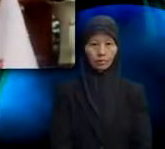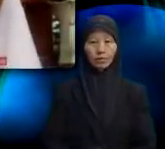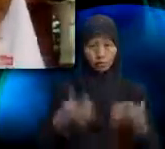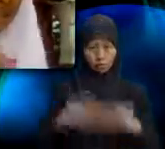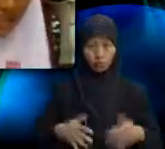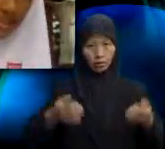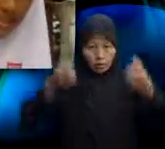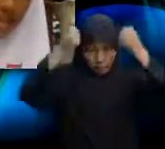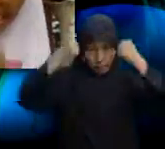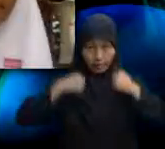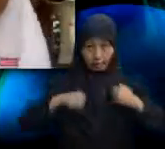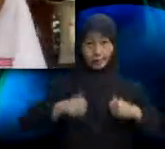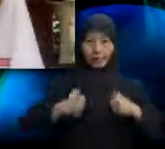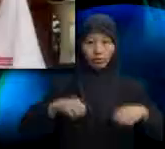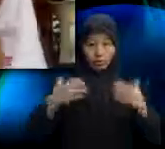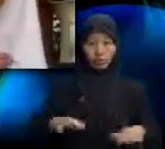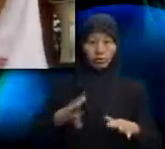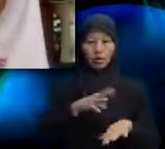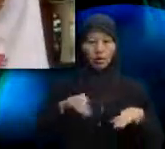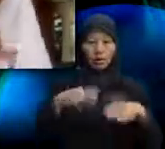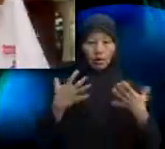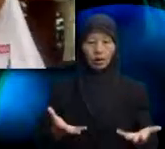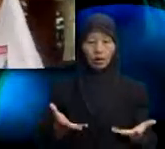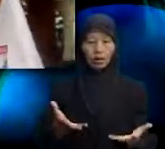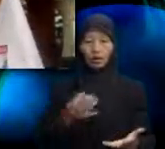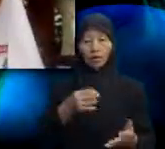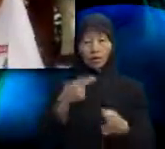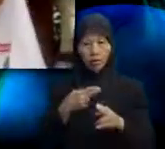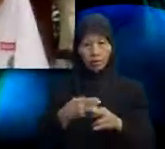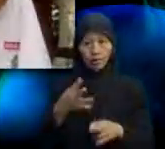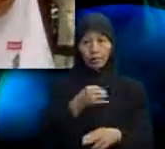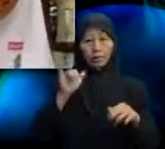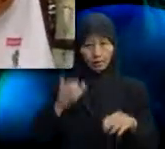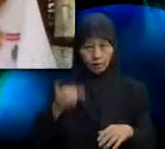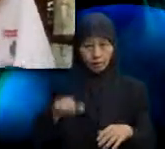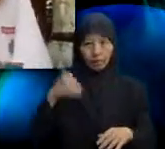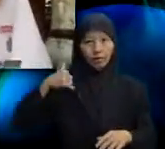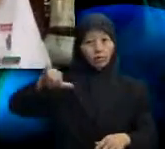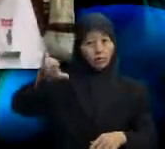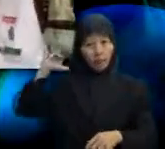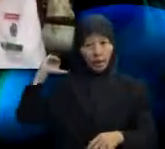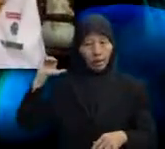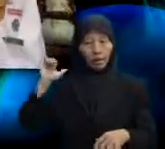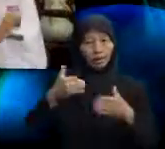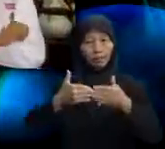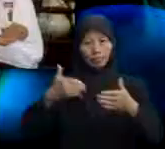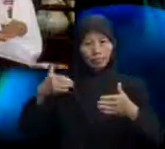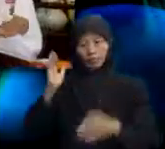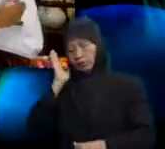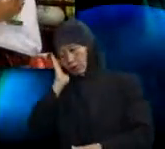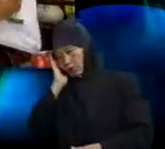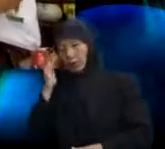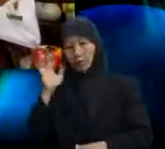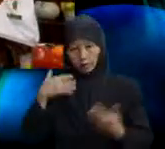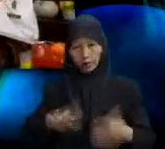Sedangkan lengkap pakaian kita, bagaimana dengan tanda nama dan sebagainya? Ya, semalam sebelum masuk